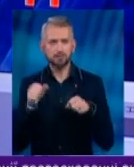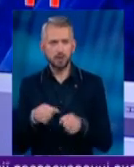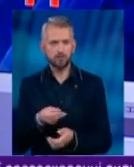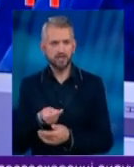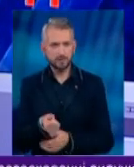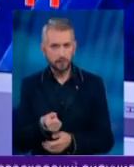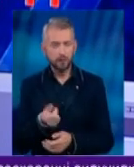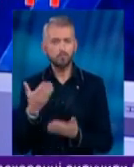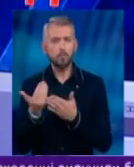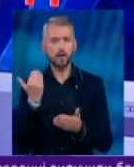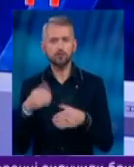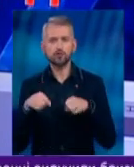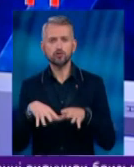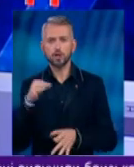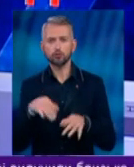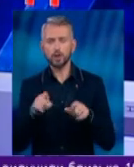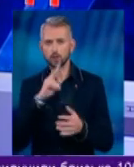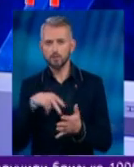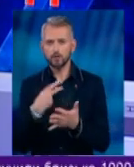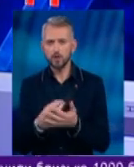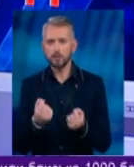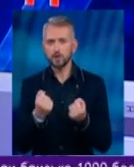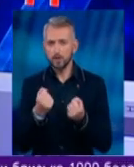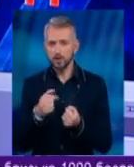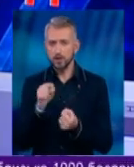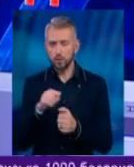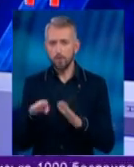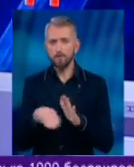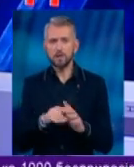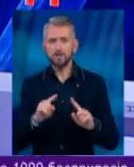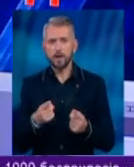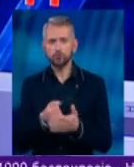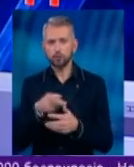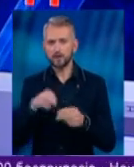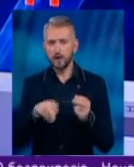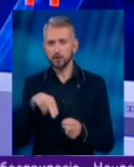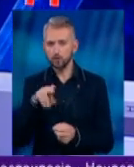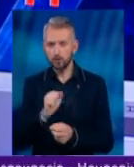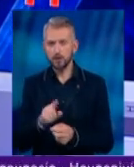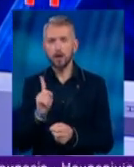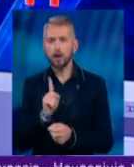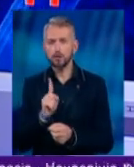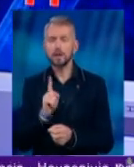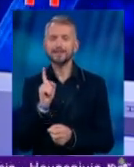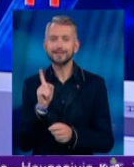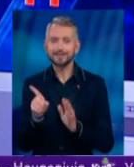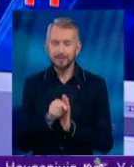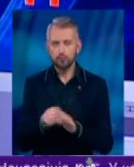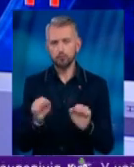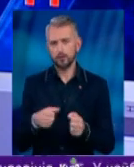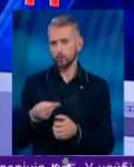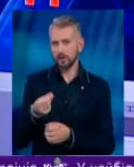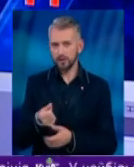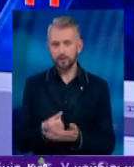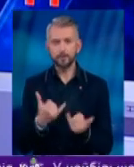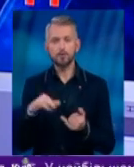застави. Попереднє рішення суду також передбачало тримання бізнесмена під вартою до кінця листопада, однак з можливістю застави. Тепер